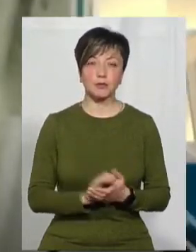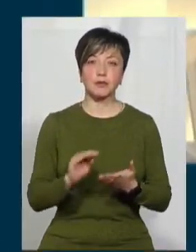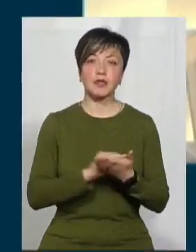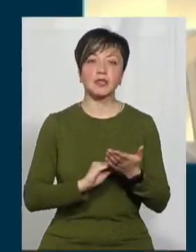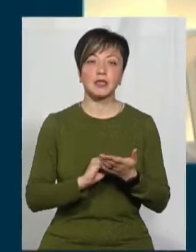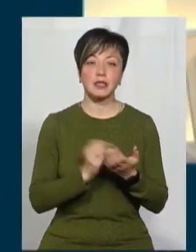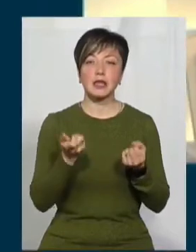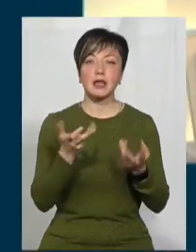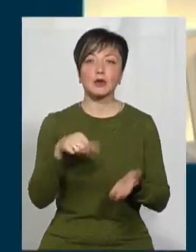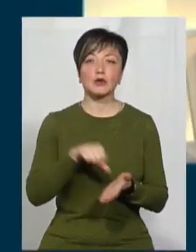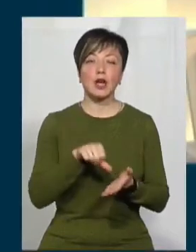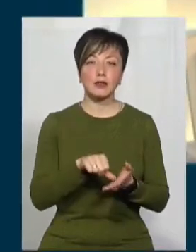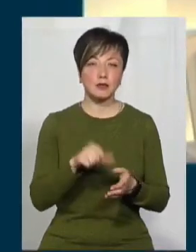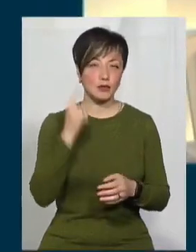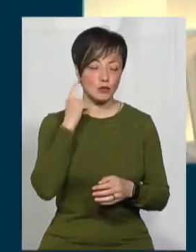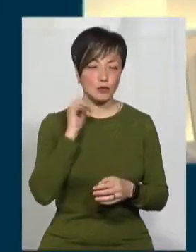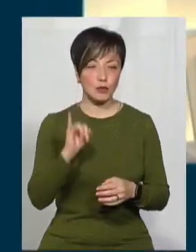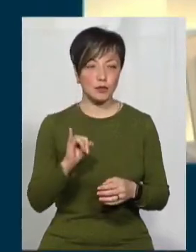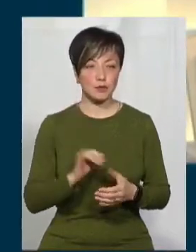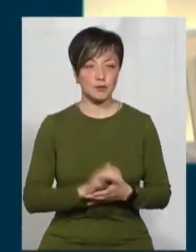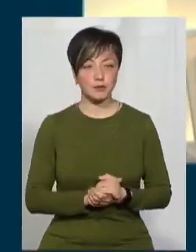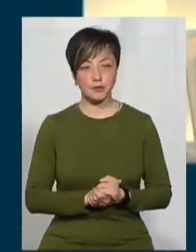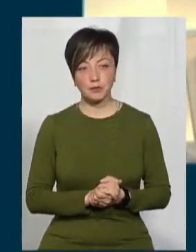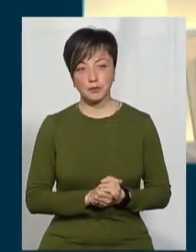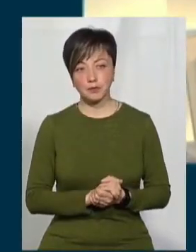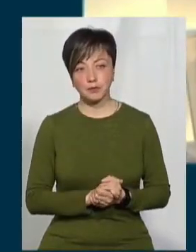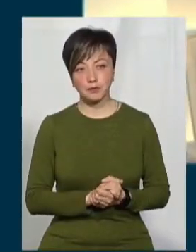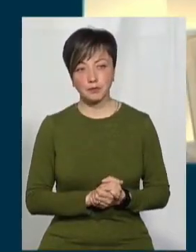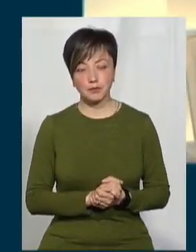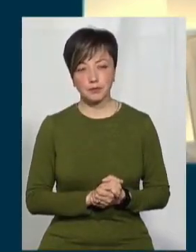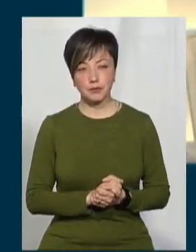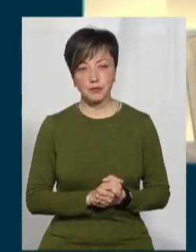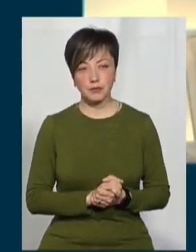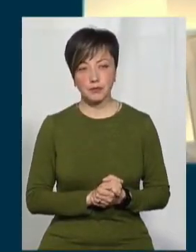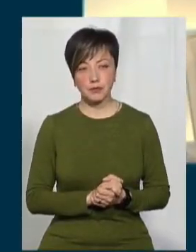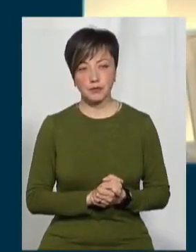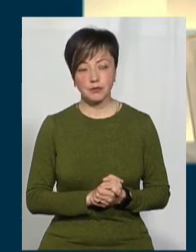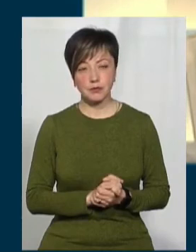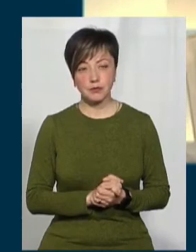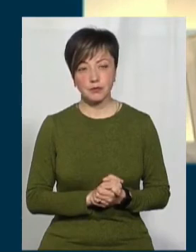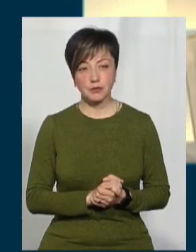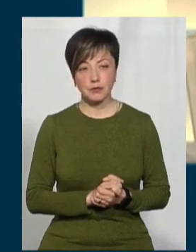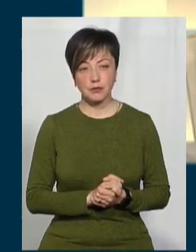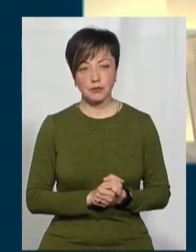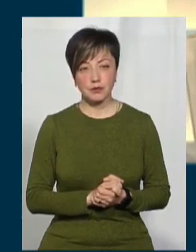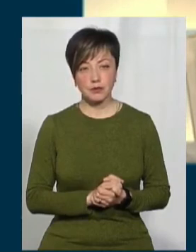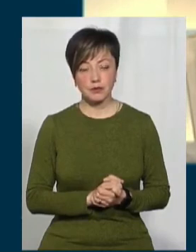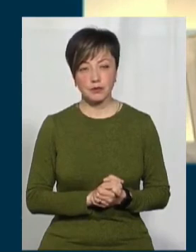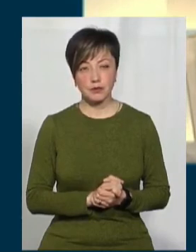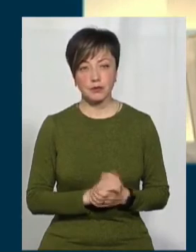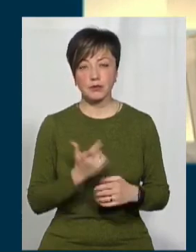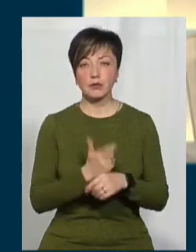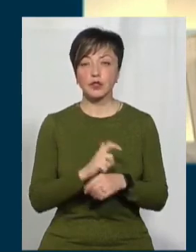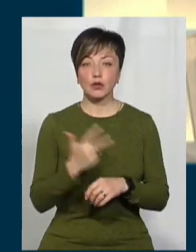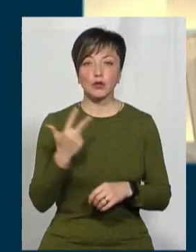Повторіть, будь ласка, кількість учасників, тому що маємо трошки вади у зв'язку. Так. Більше